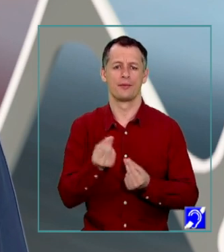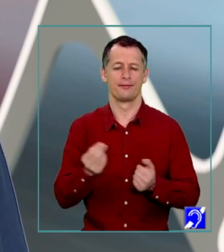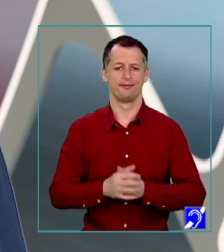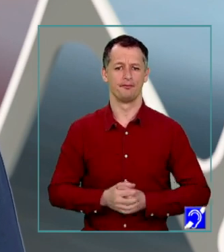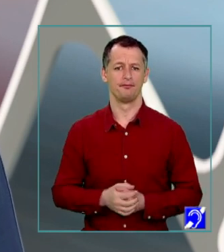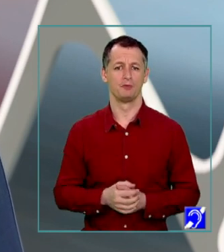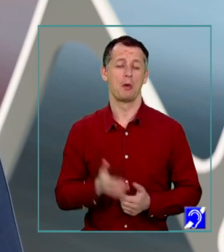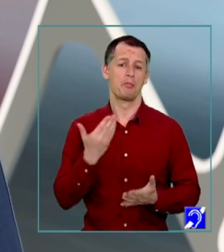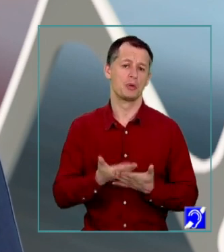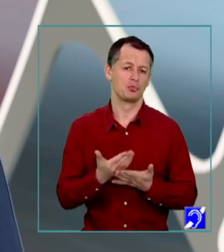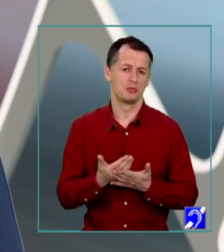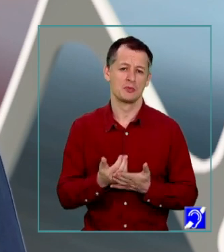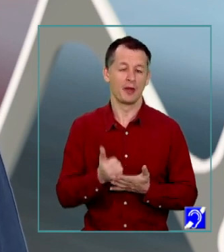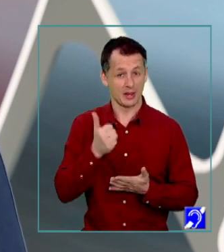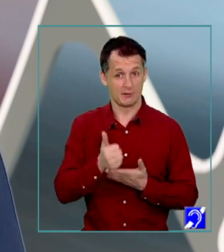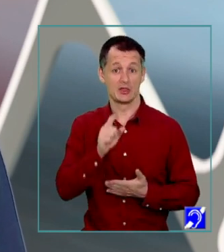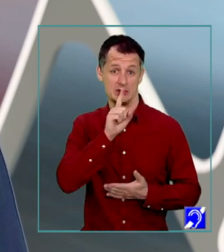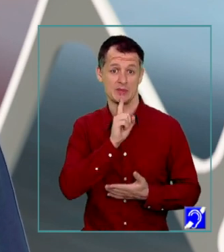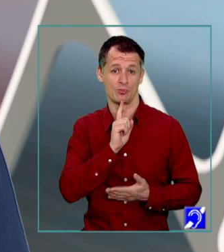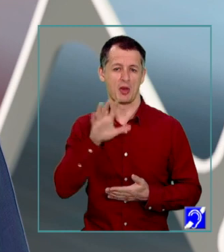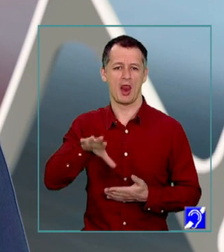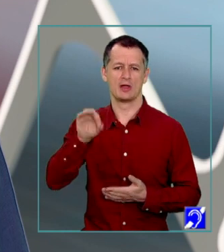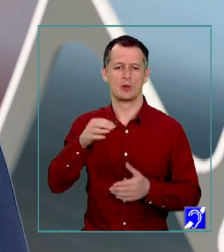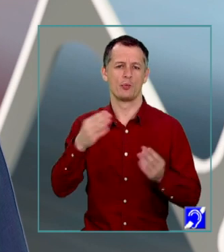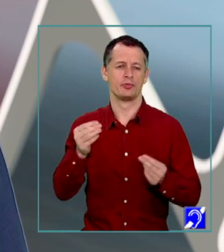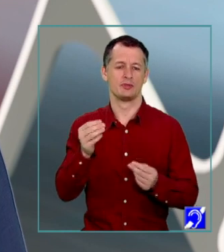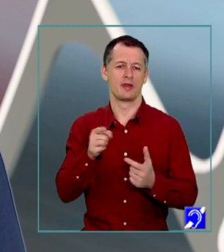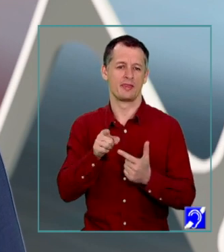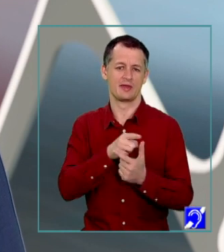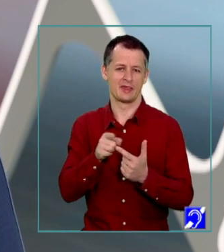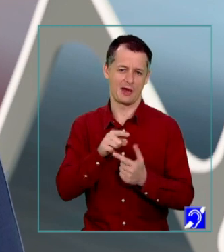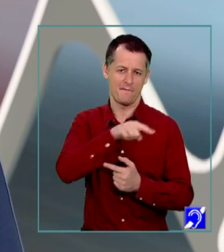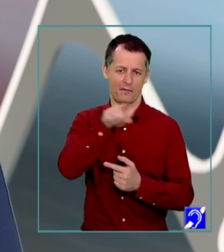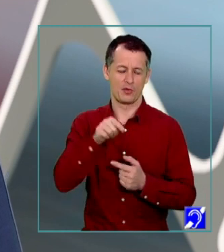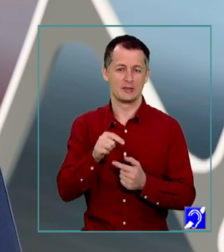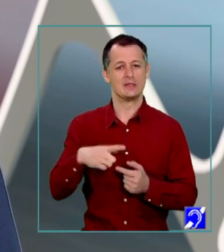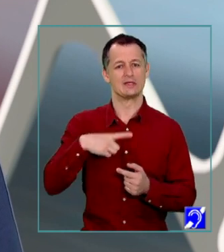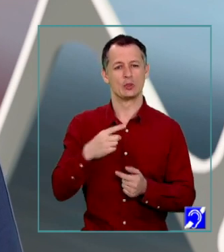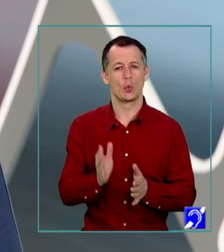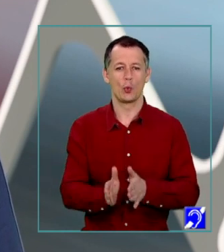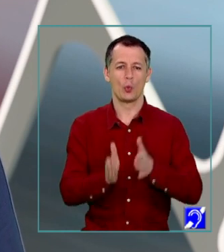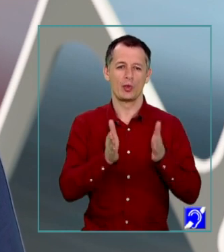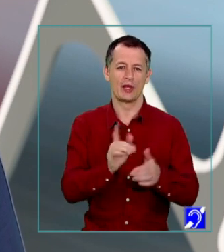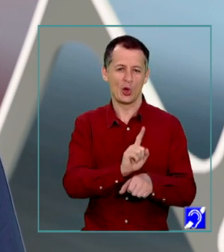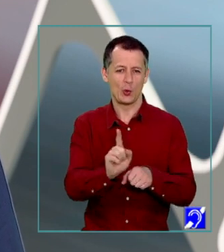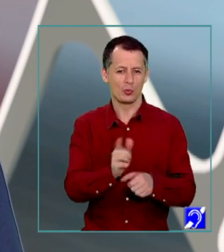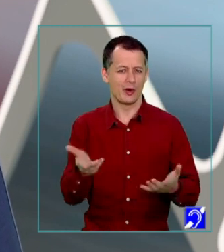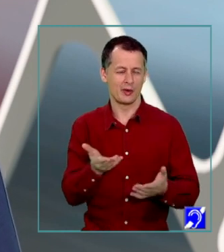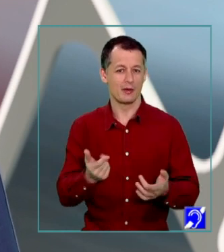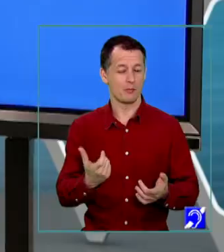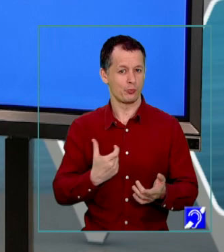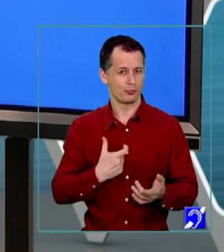deși este relativ simplu și este ales de foarte mulți dintre voi, sunt unele lucruri care, la un moment dat, vă pot pune